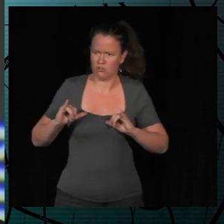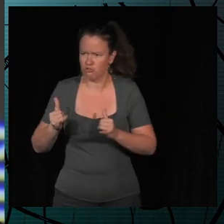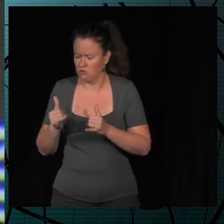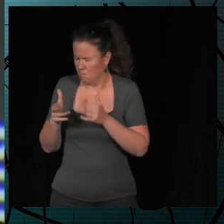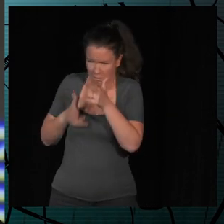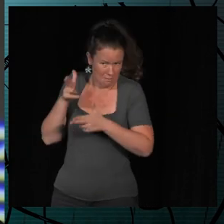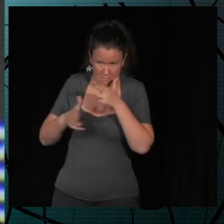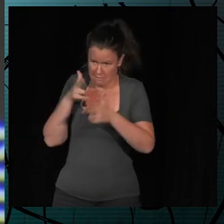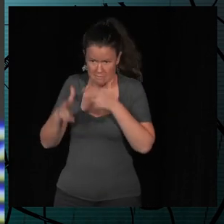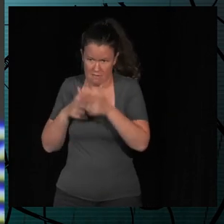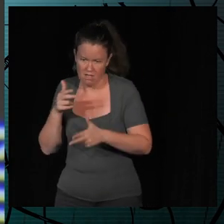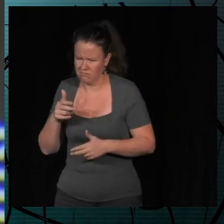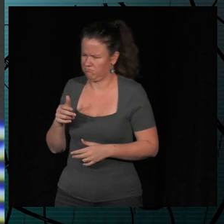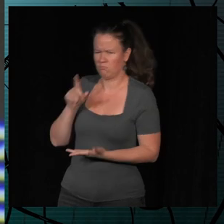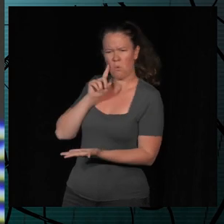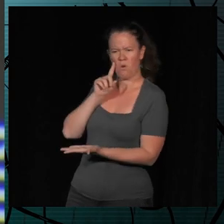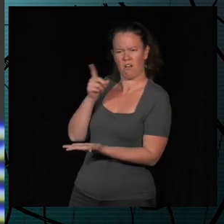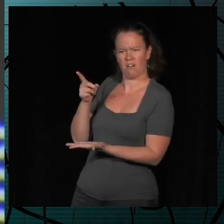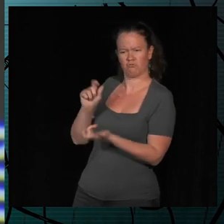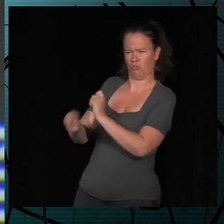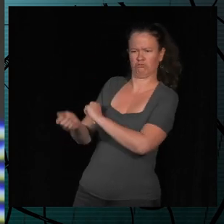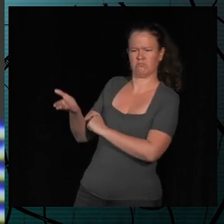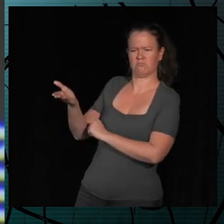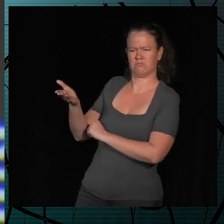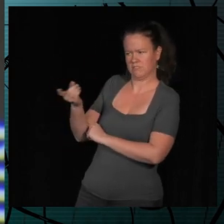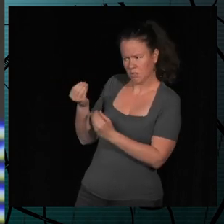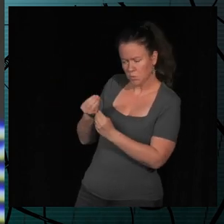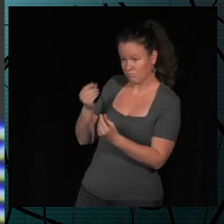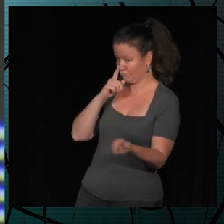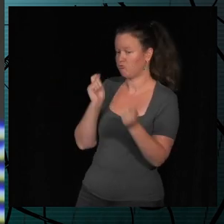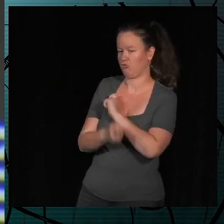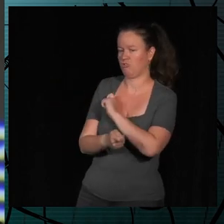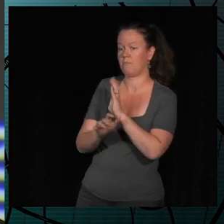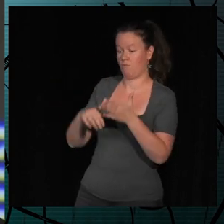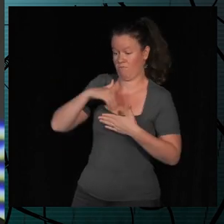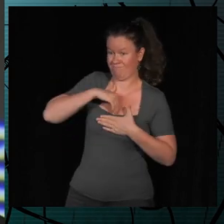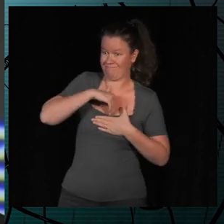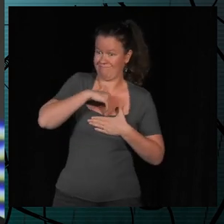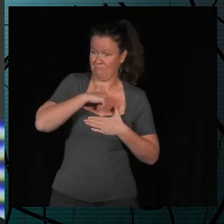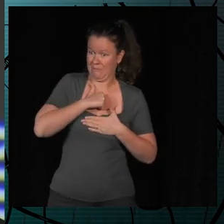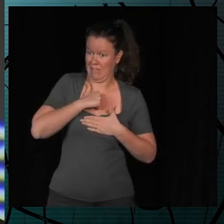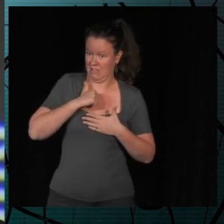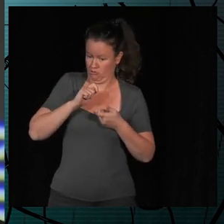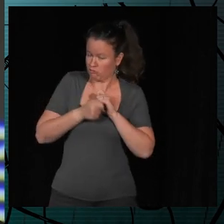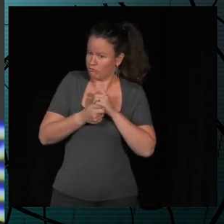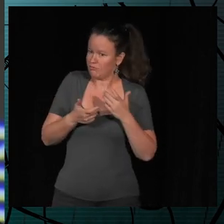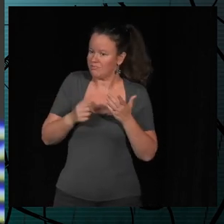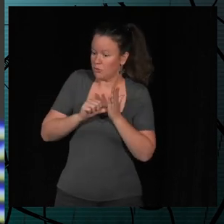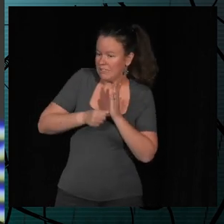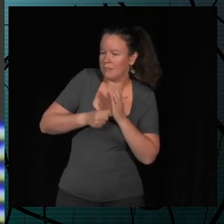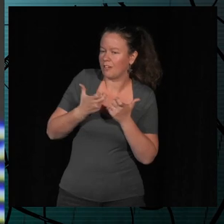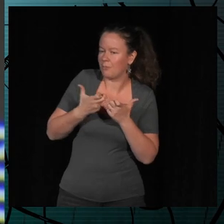scotcher comme on dit et ces changements ben ça peut être des changements dans sa vie personnelle et on sait aujourd'hui que beaucoup